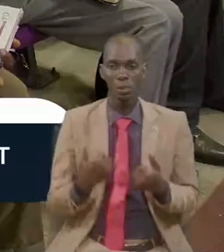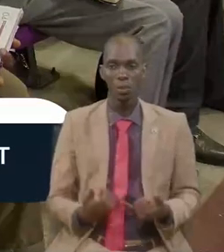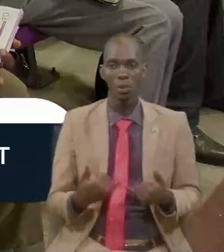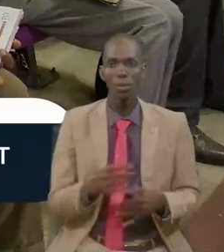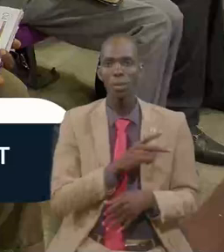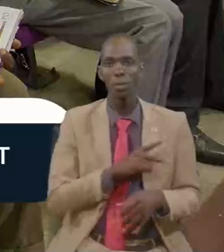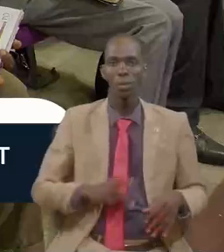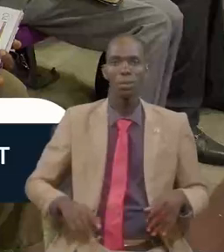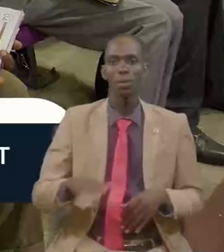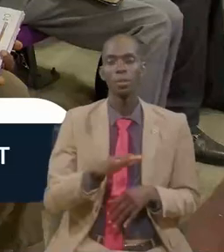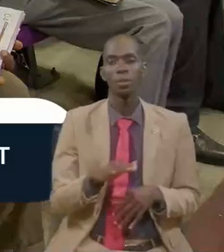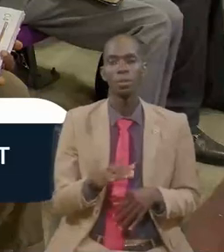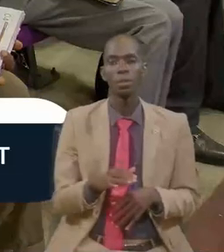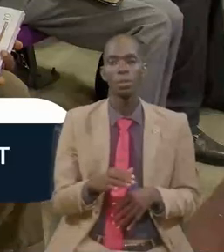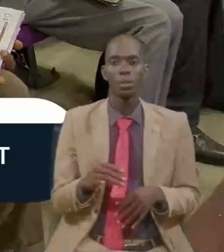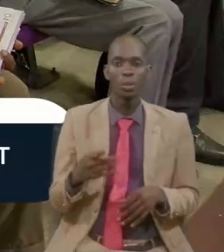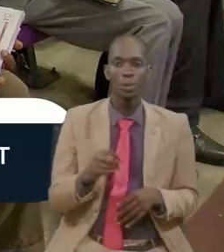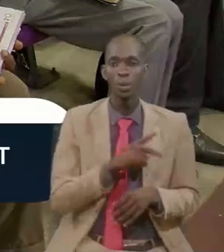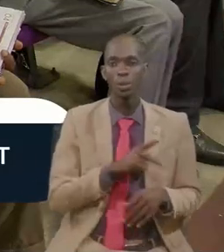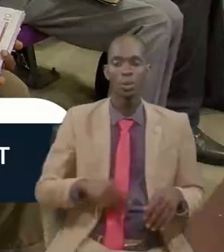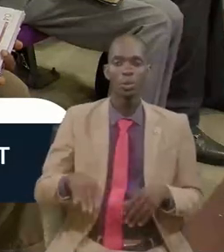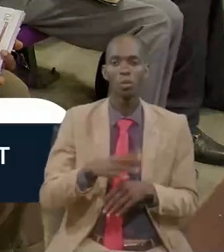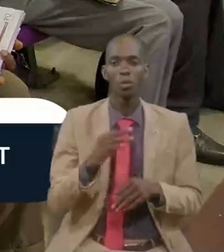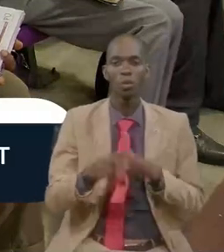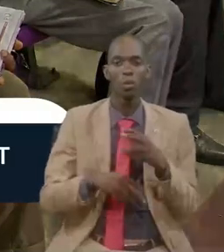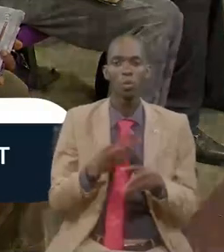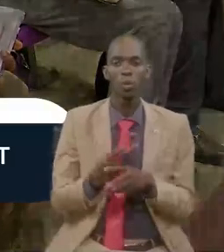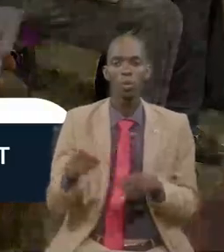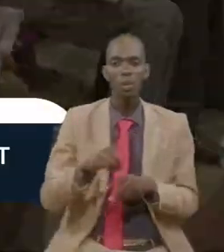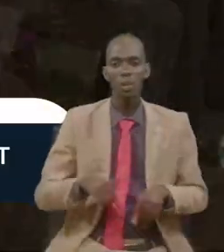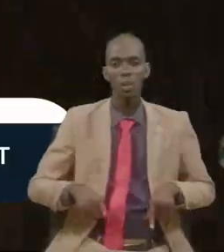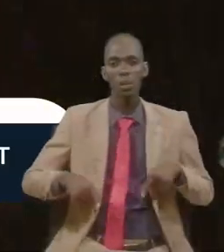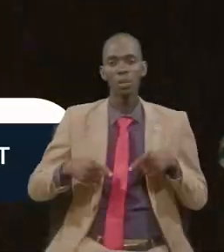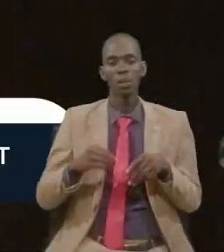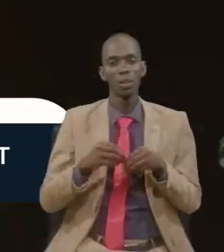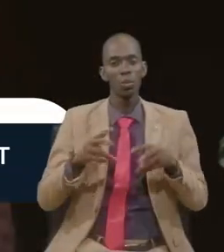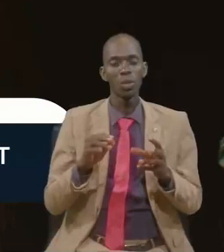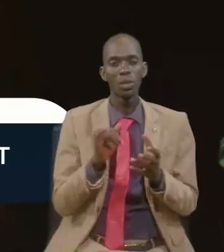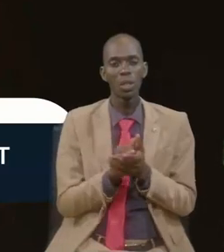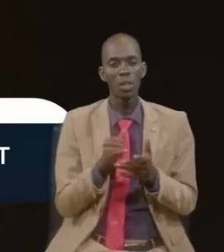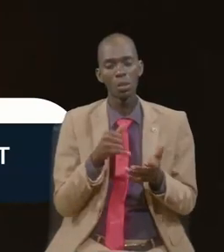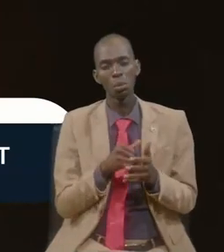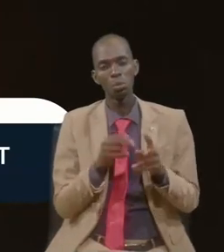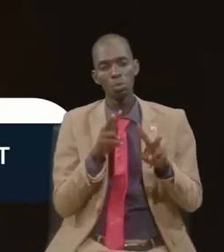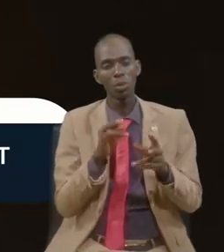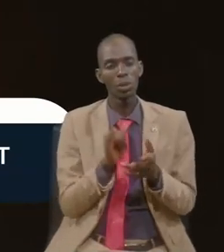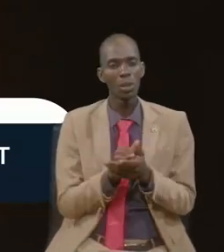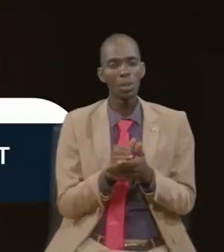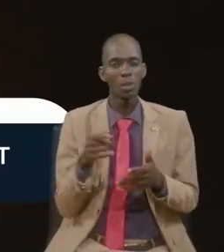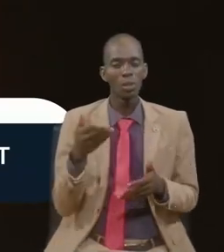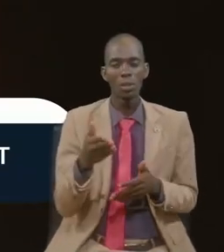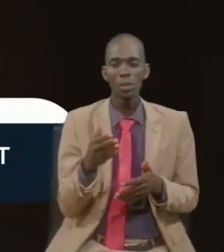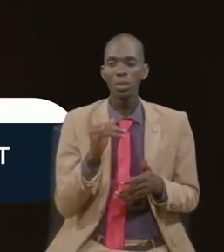Le royaume présent du monde, ils vivent de manière à